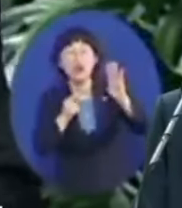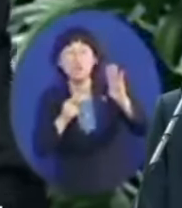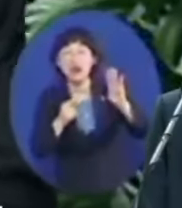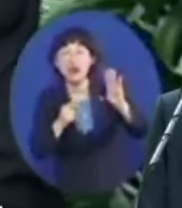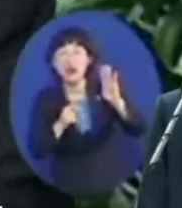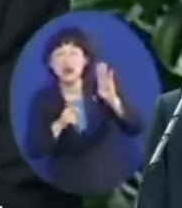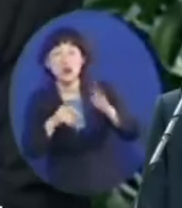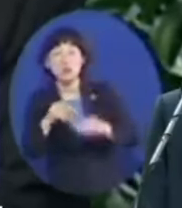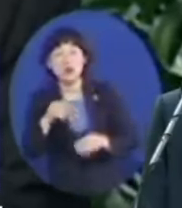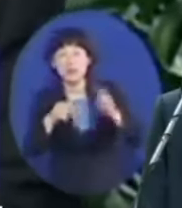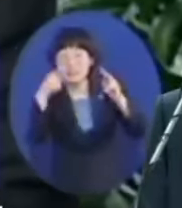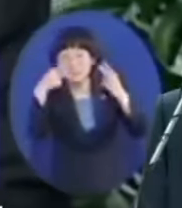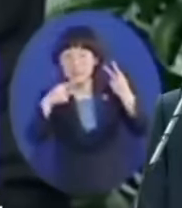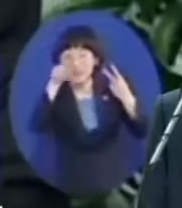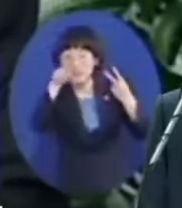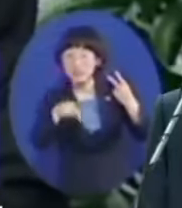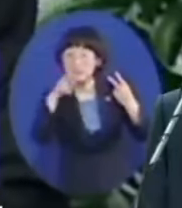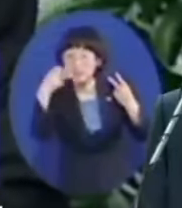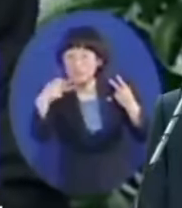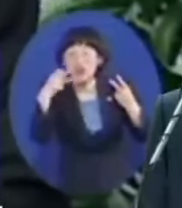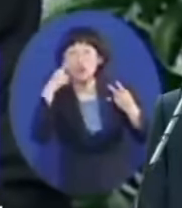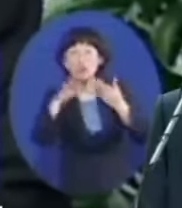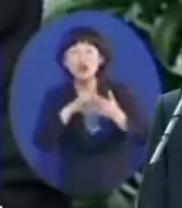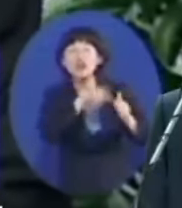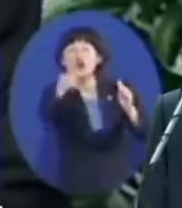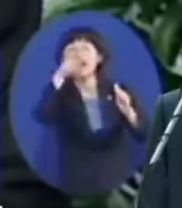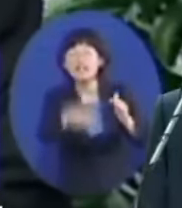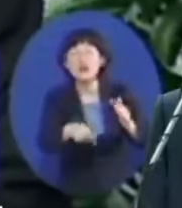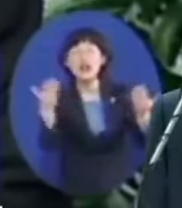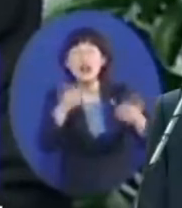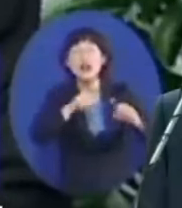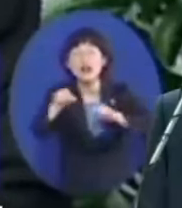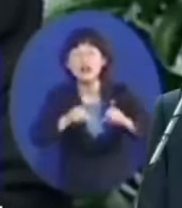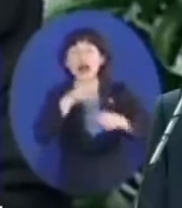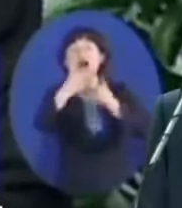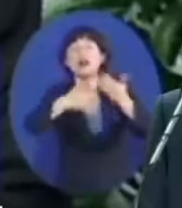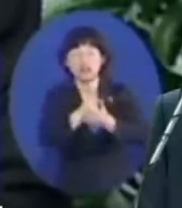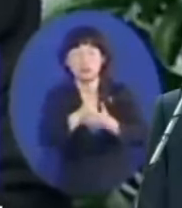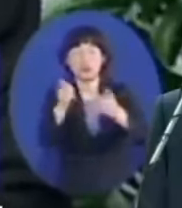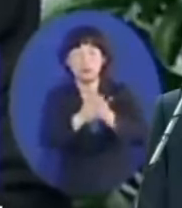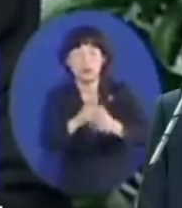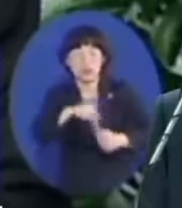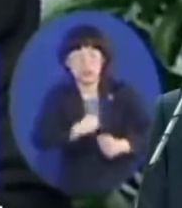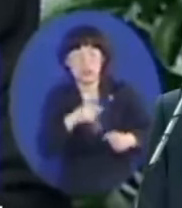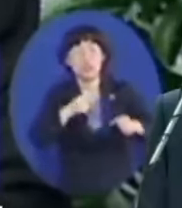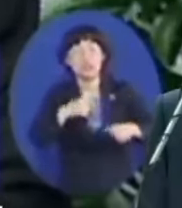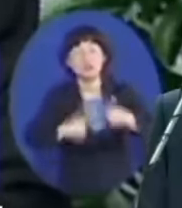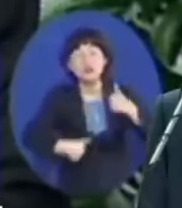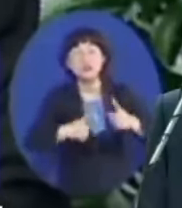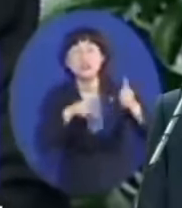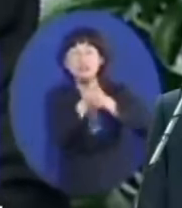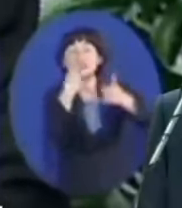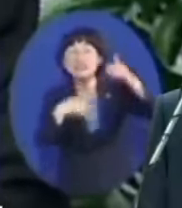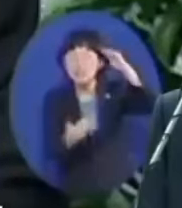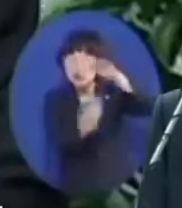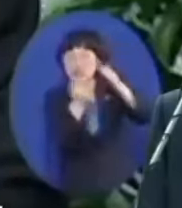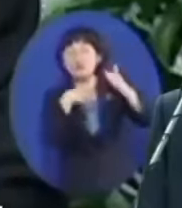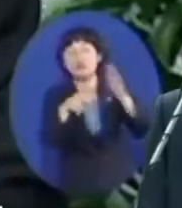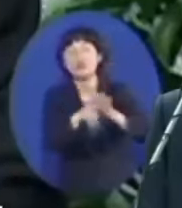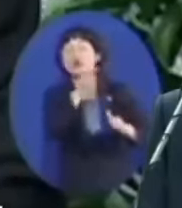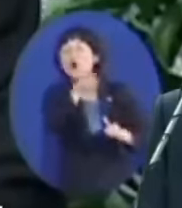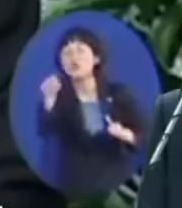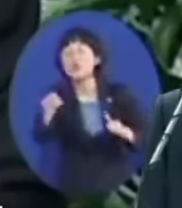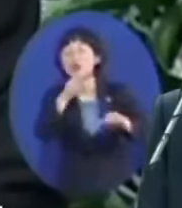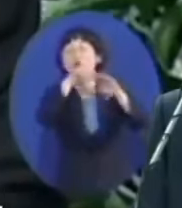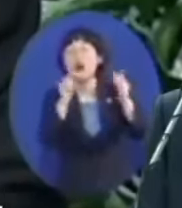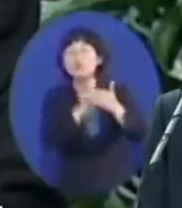13절에 너희 안에서 행하시는 이는 하나님이시니 자기의 기쁘신 뜻을 위하여 너희에게 소원을 두고 행하게 하시느니라. 하나님이 우리